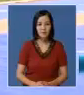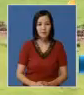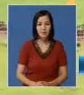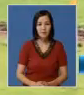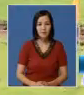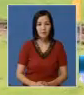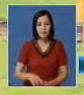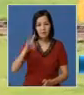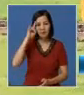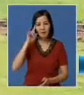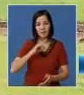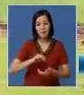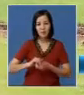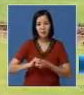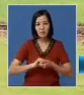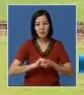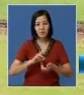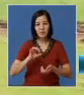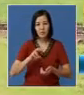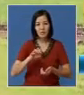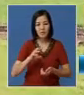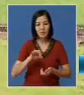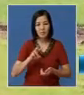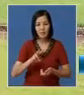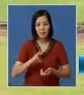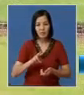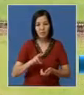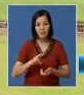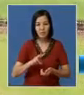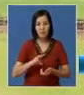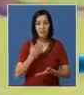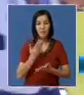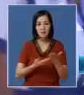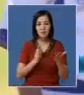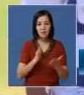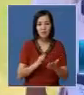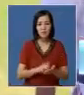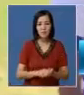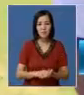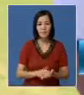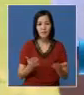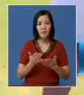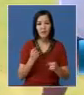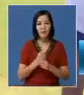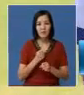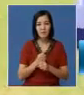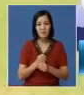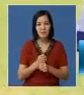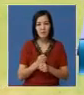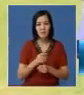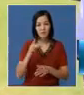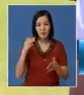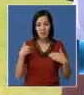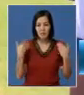атанбақ. Қазақ күресінің жеңімпазы Еламан Ерғали. Өзінен сұхбат алуға мүмкіндік алдық. Ереке, қалай болды? Ассаламу алейкум, қазақ